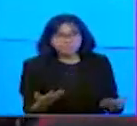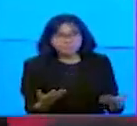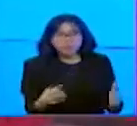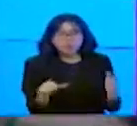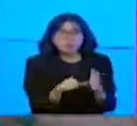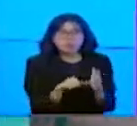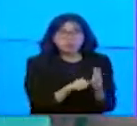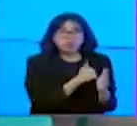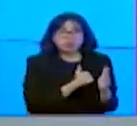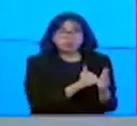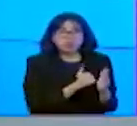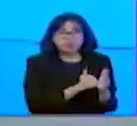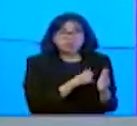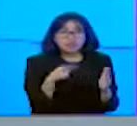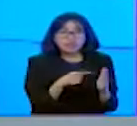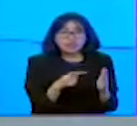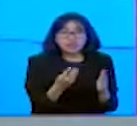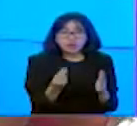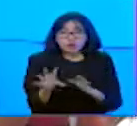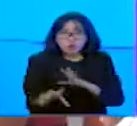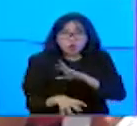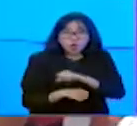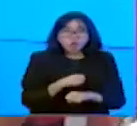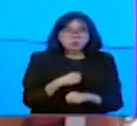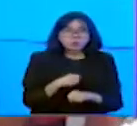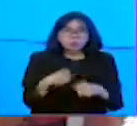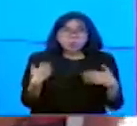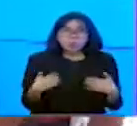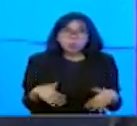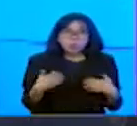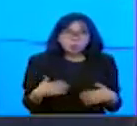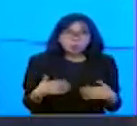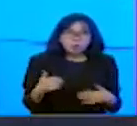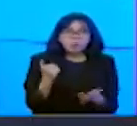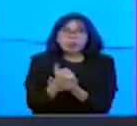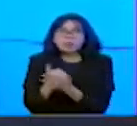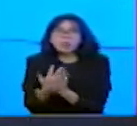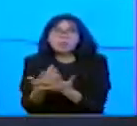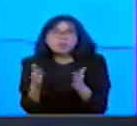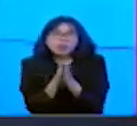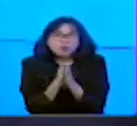Bantuan sosial yang dikorupsi Menteri Sosial hingga jumlah bantuan yang tidak mencukupi kebutuhan masyarakat.